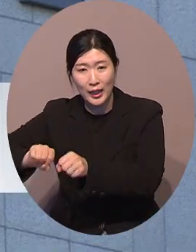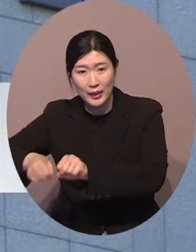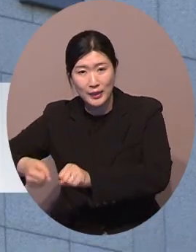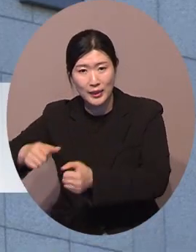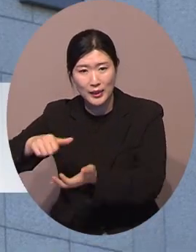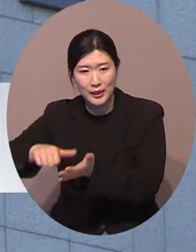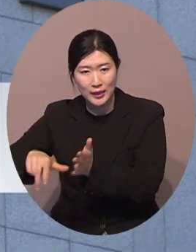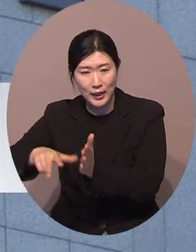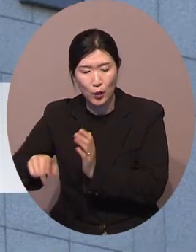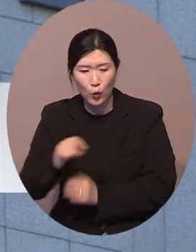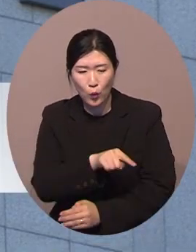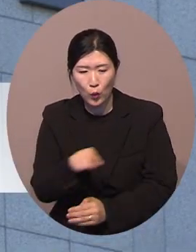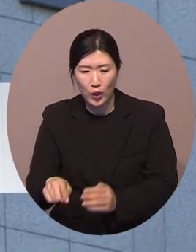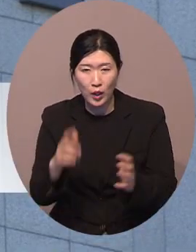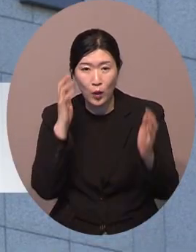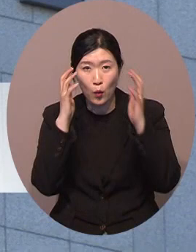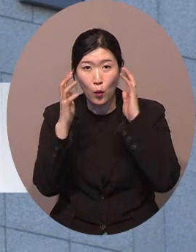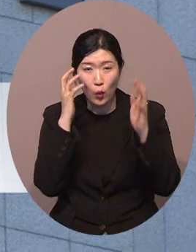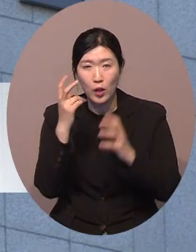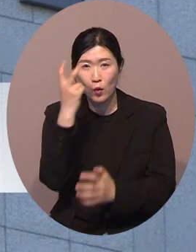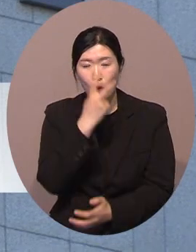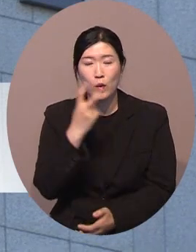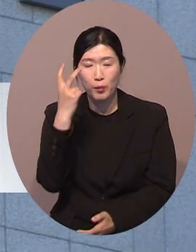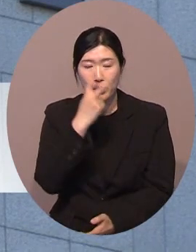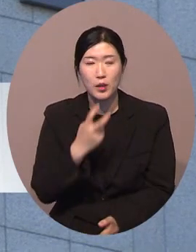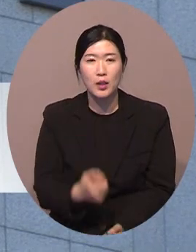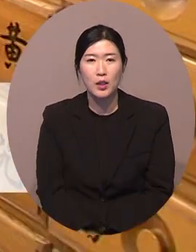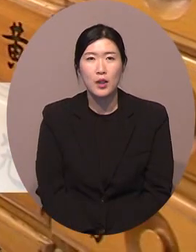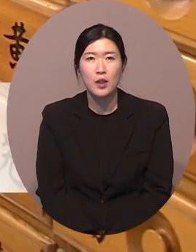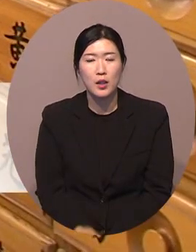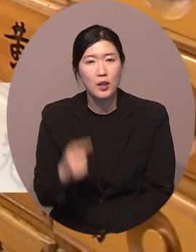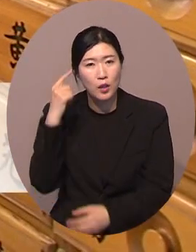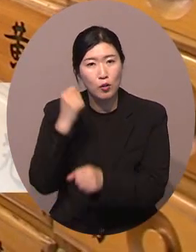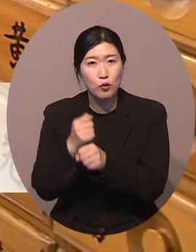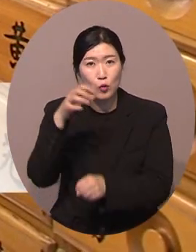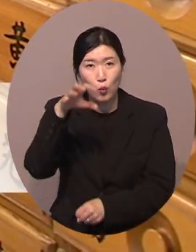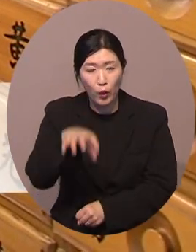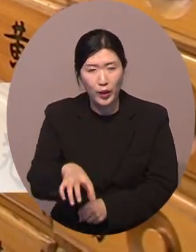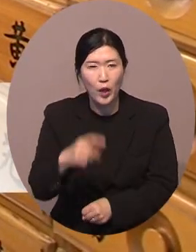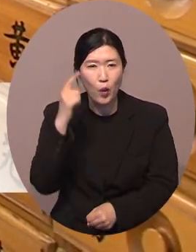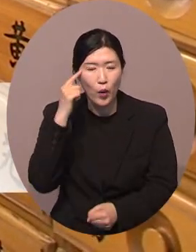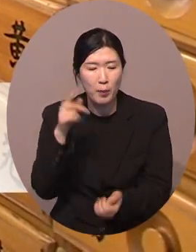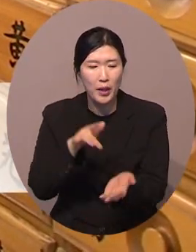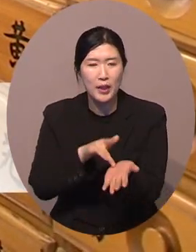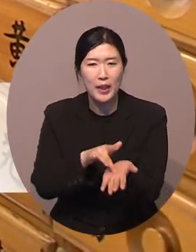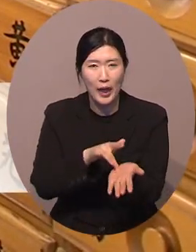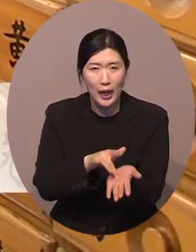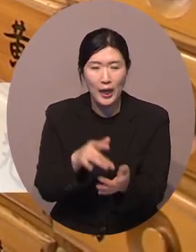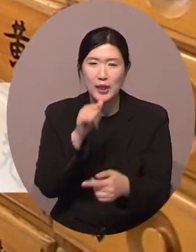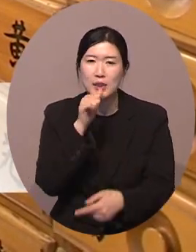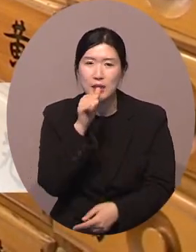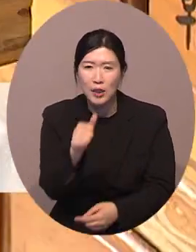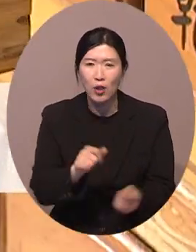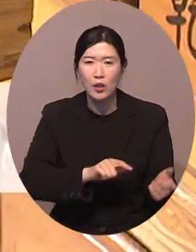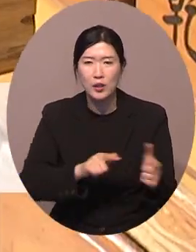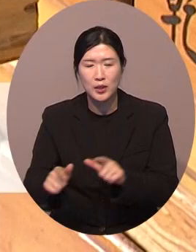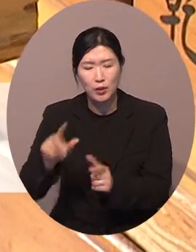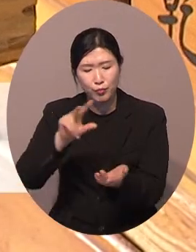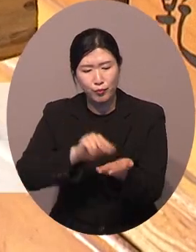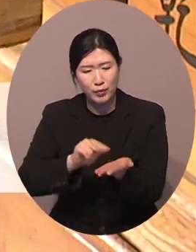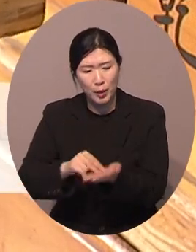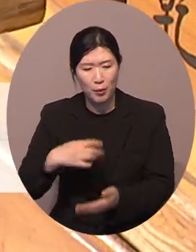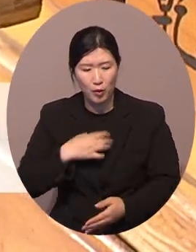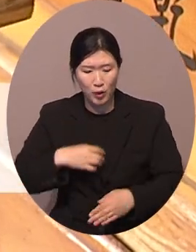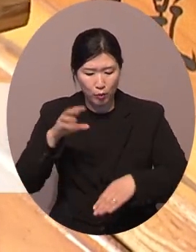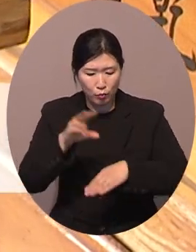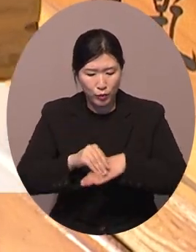임산물을 수거에 검사합니다 보건환경 연구원은 잔류농약과 중급 속 이산화 기준치 초과여부 등을